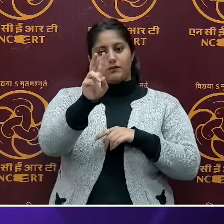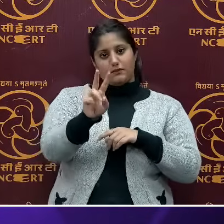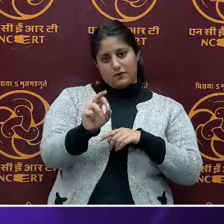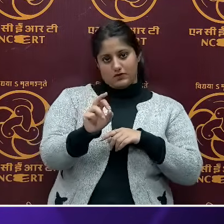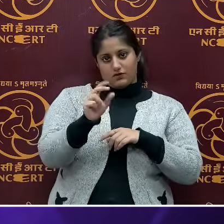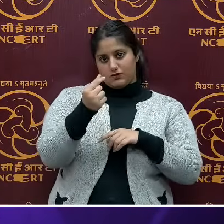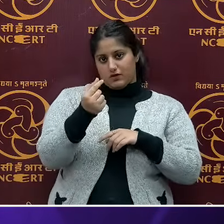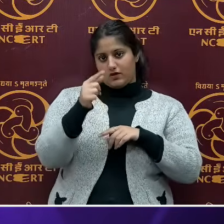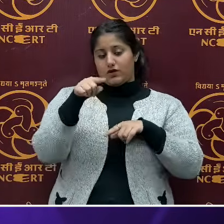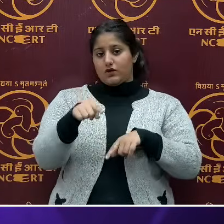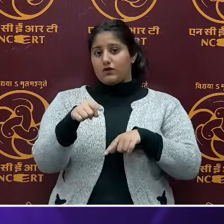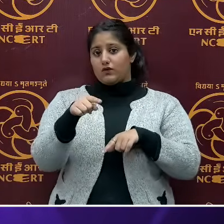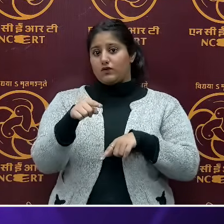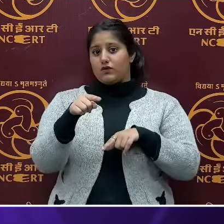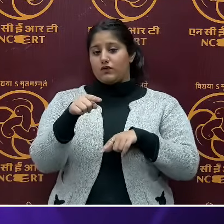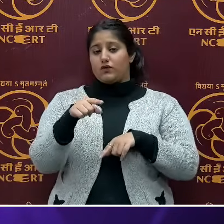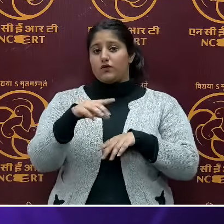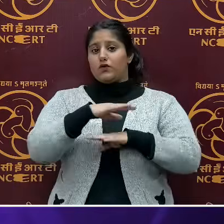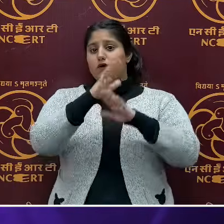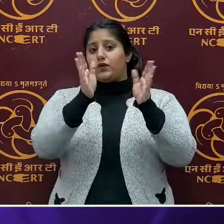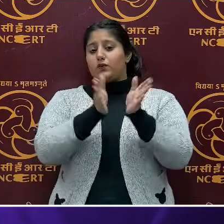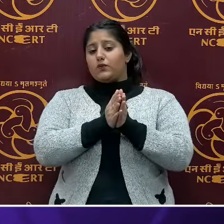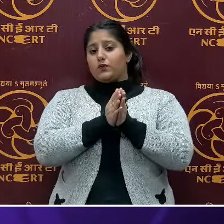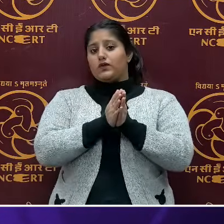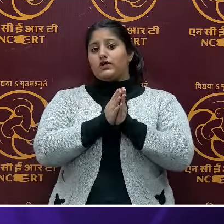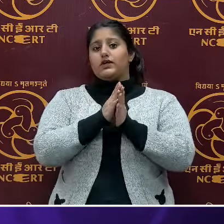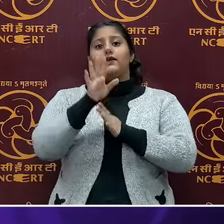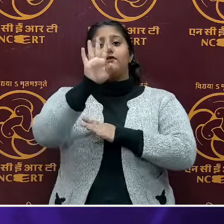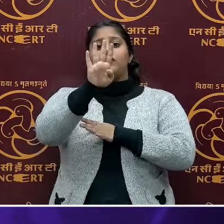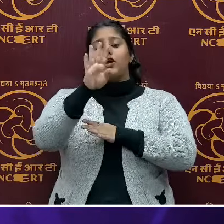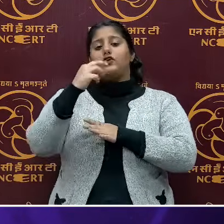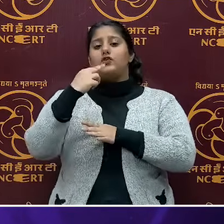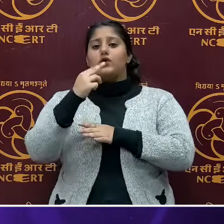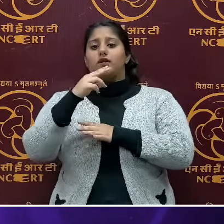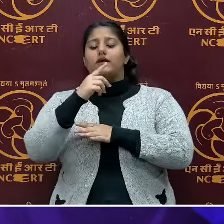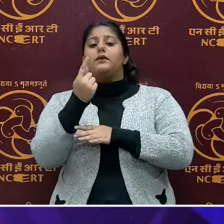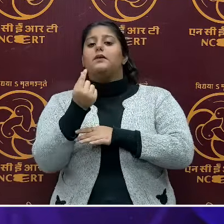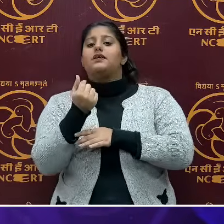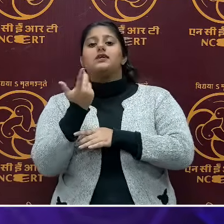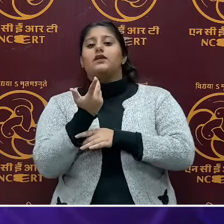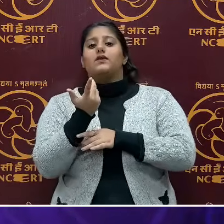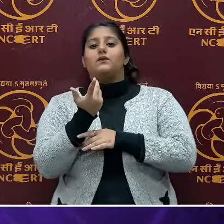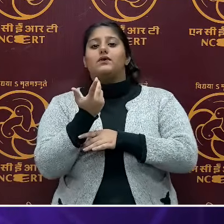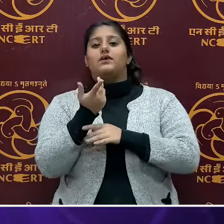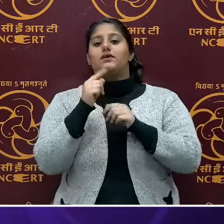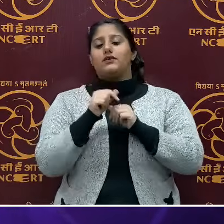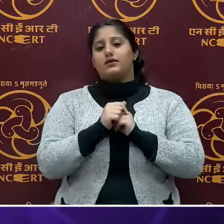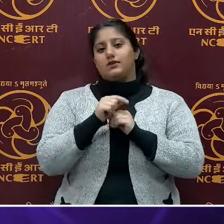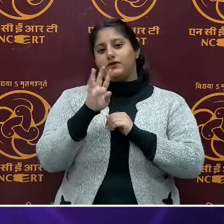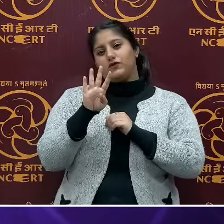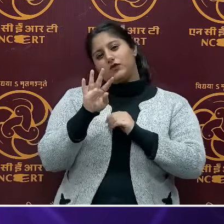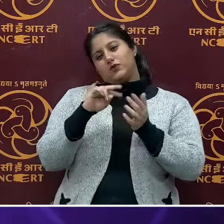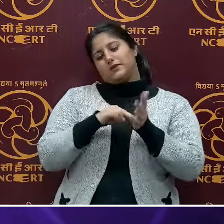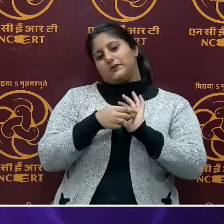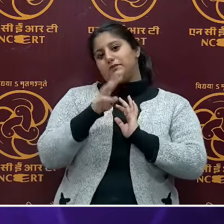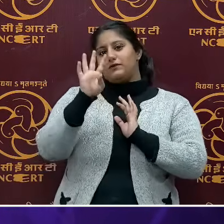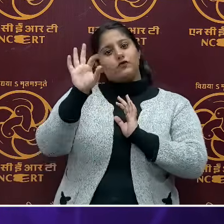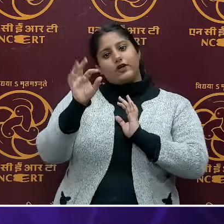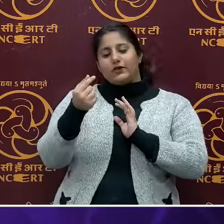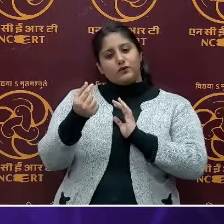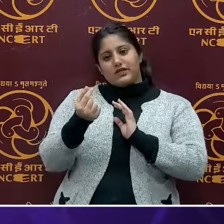जी, so how you are going to calculate the cost of 4 chocolates? 220, तो जो 4 है 40.